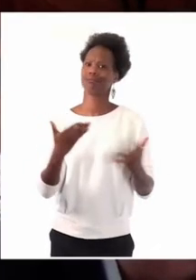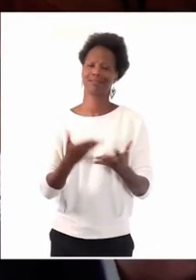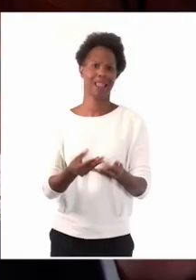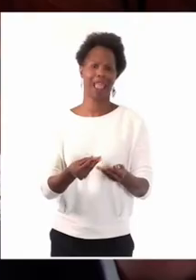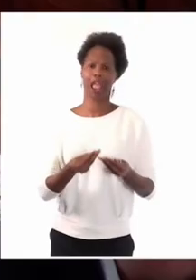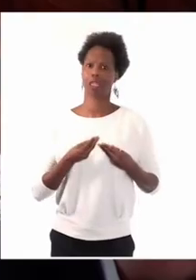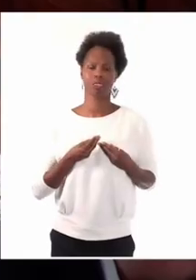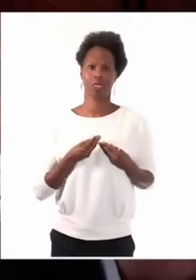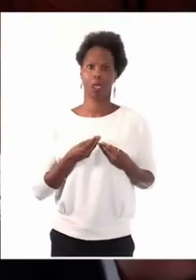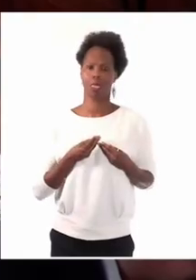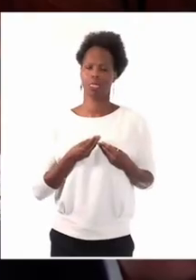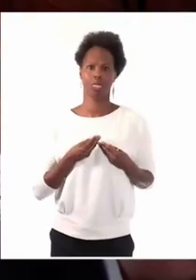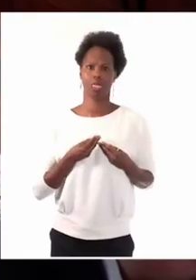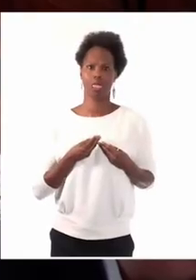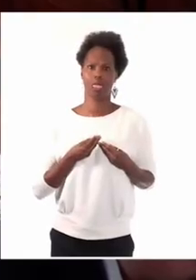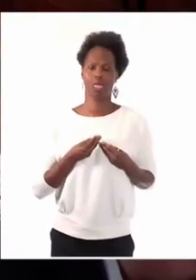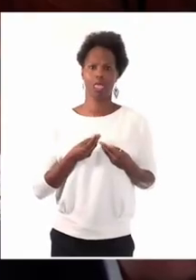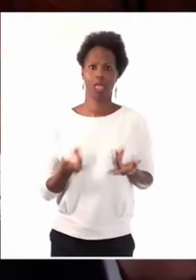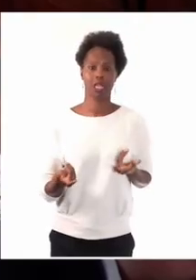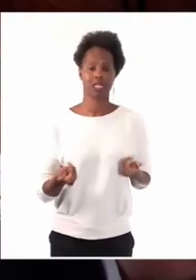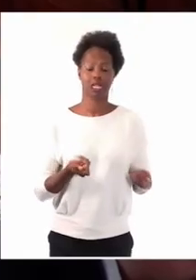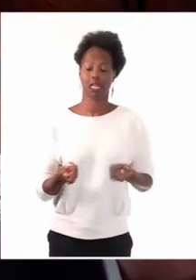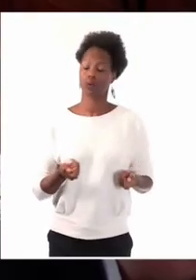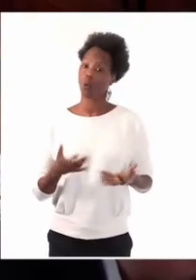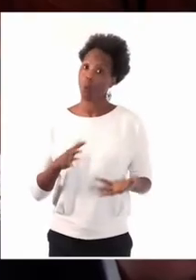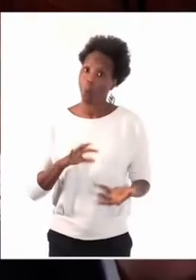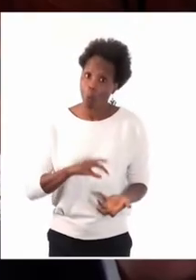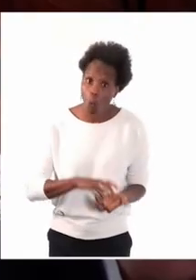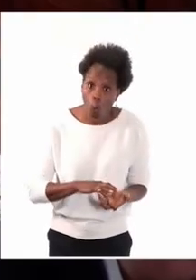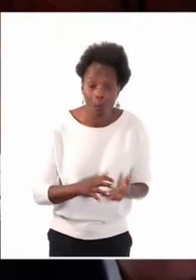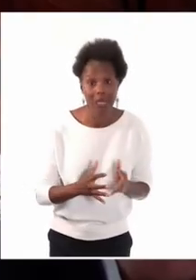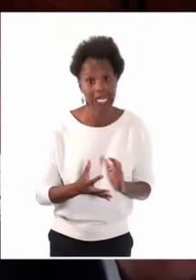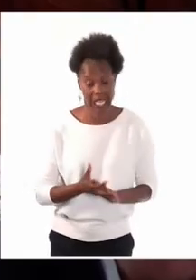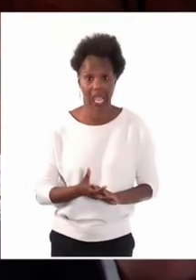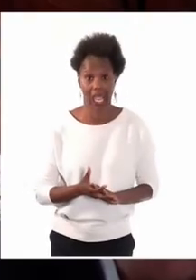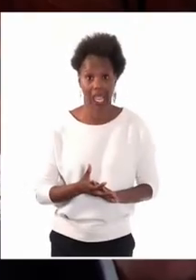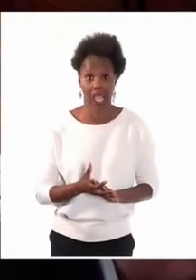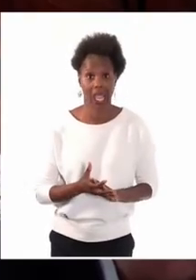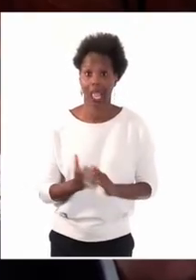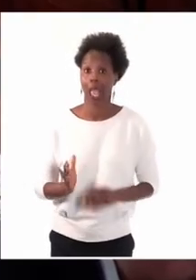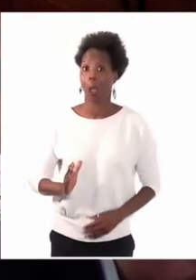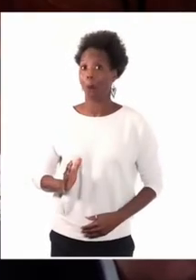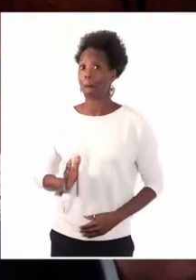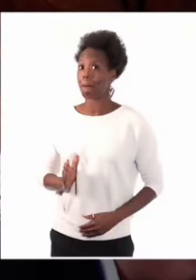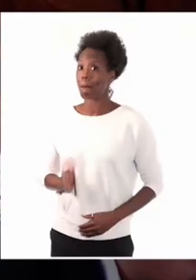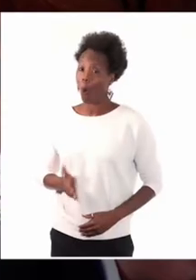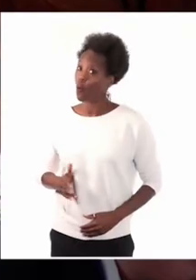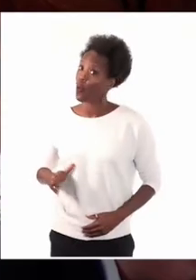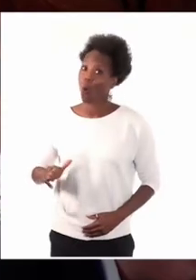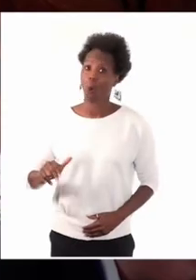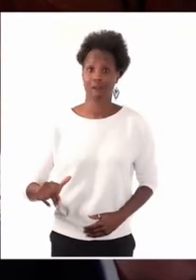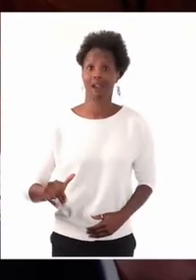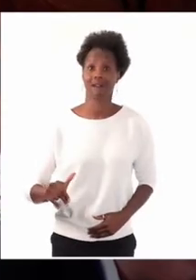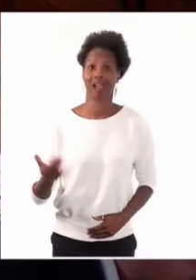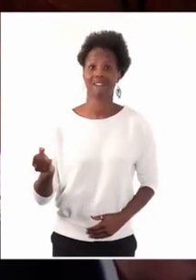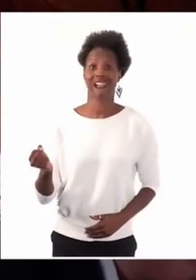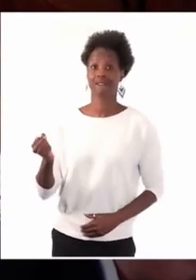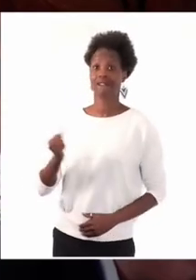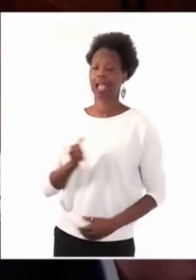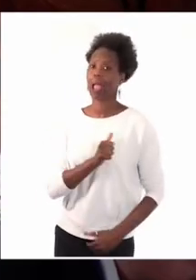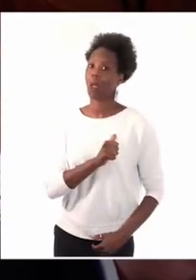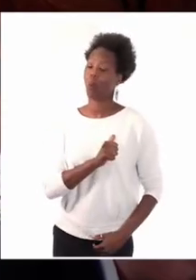manœuvre financière et c'est un coup de frein brutal qui attend Bordeaux dès 2027 avant d'entrer dans le